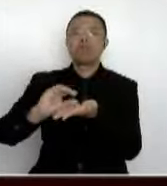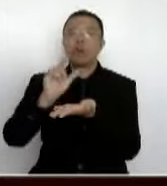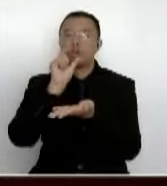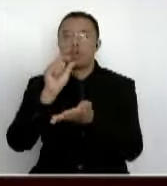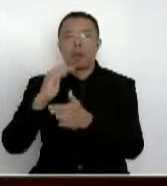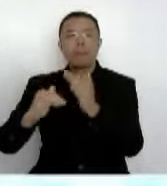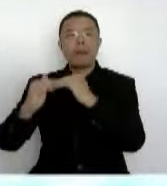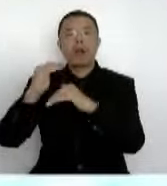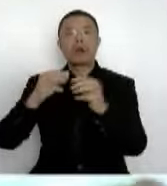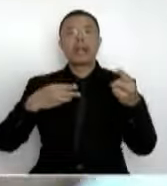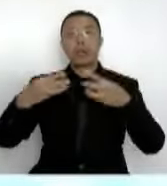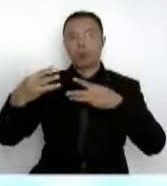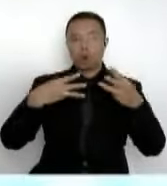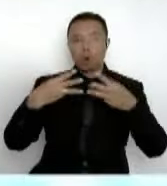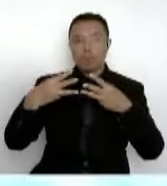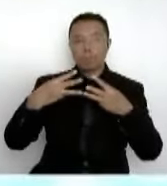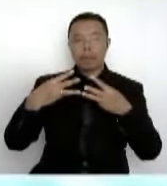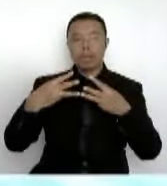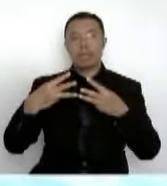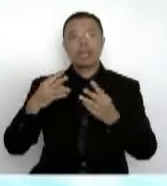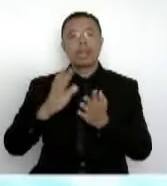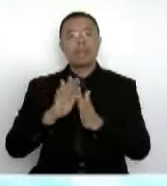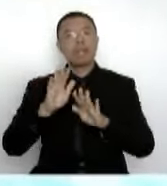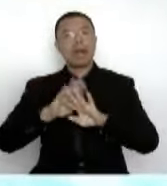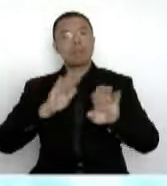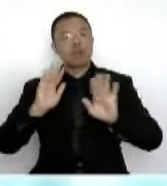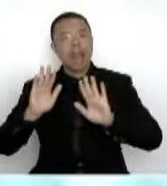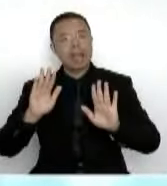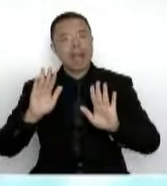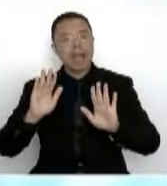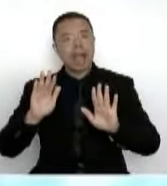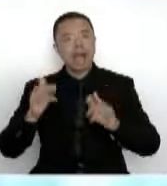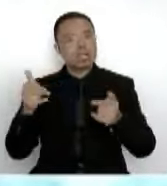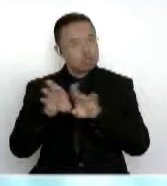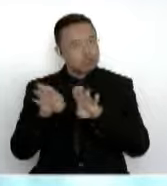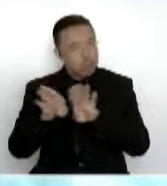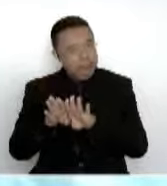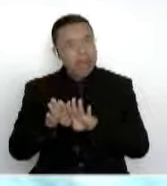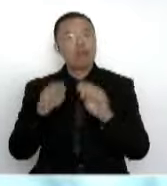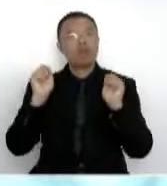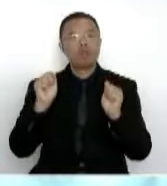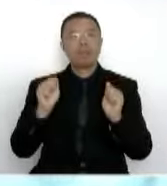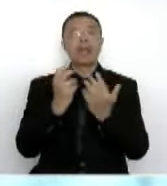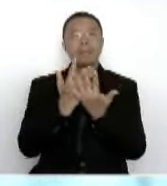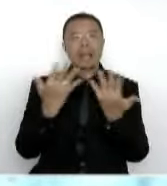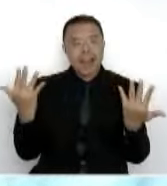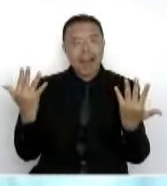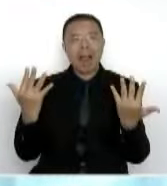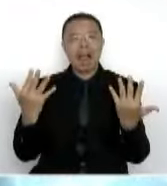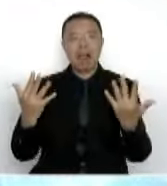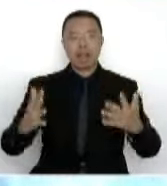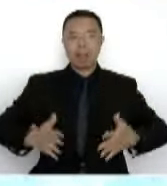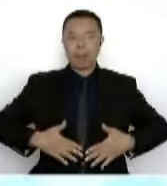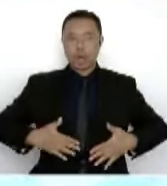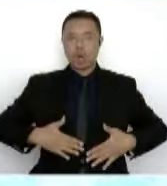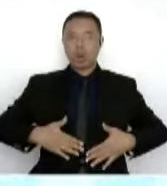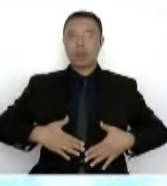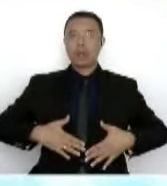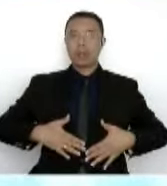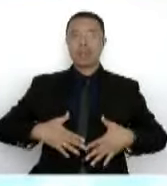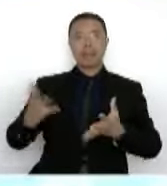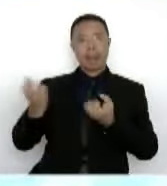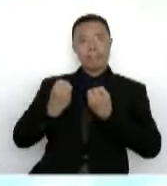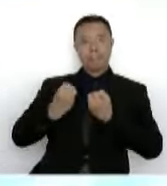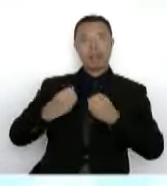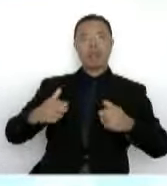membangun perekonomian beradab supaya eh supaya masyarakat perutnya dapat kerjaan